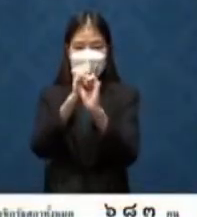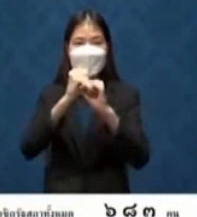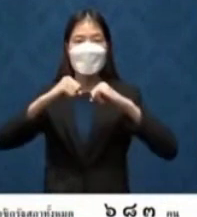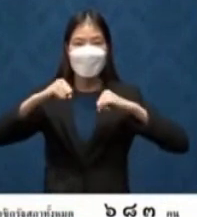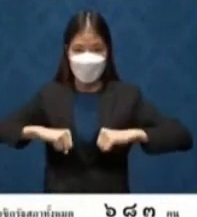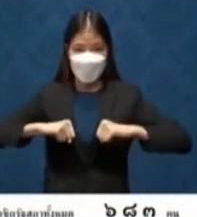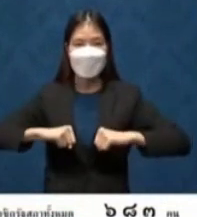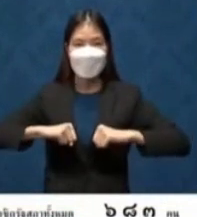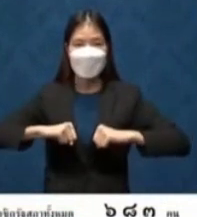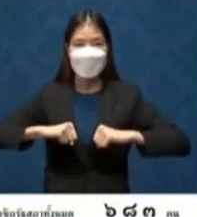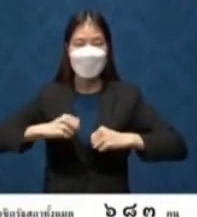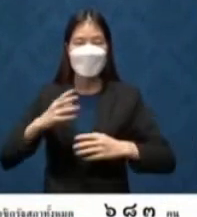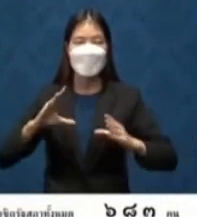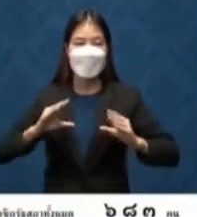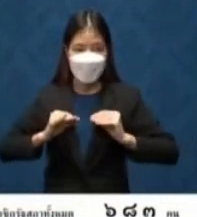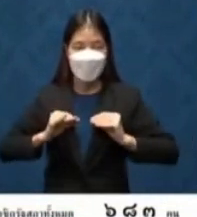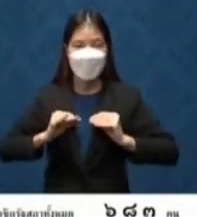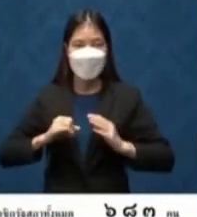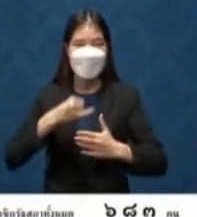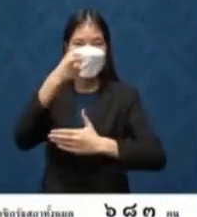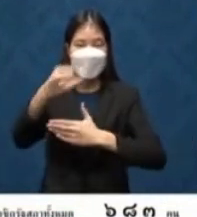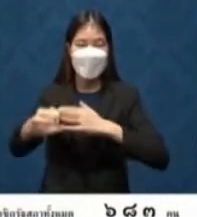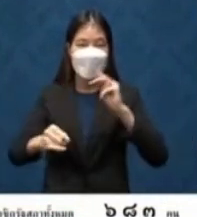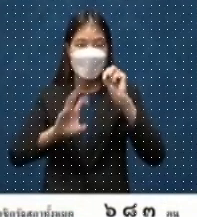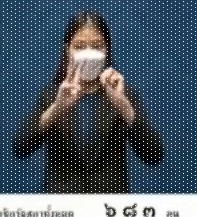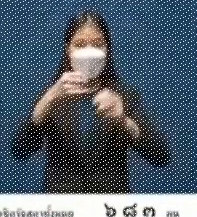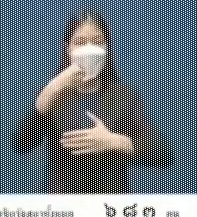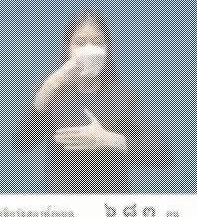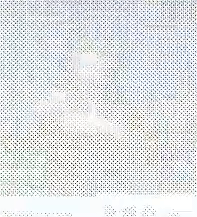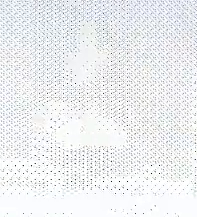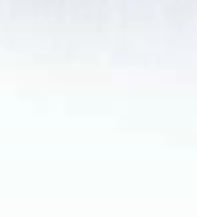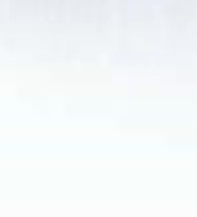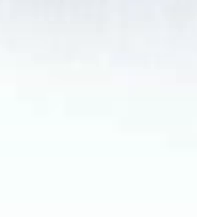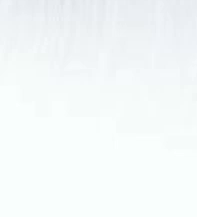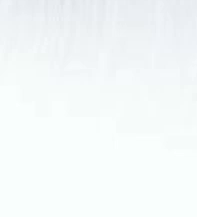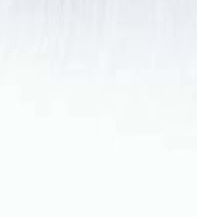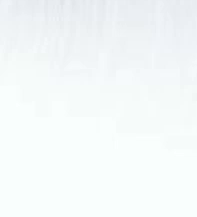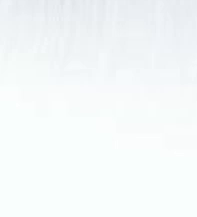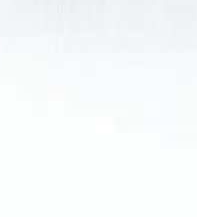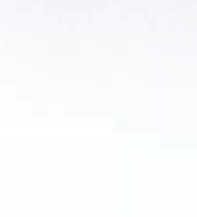ไม่มีครับมติที่ประชุมด้วยกรรมการเสียงข้างมากครับจบมาตรา6